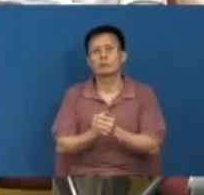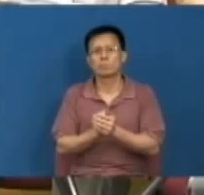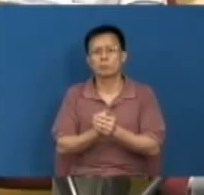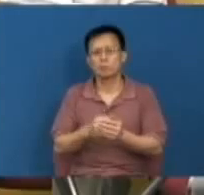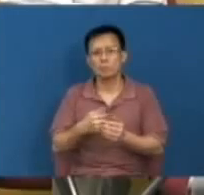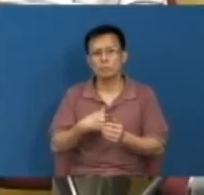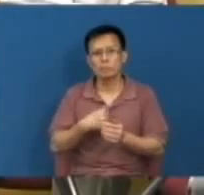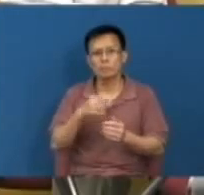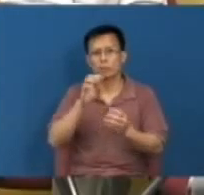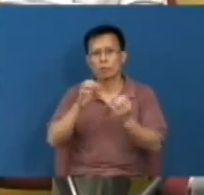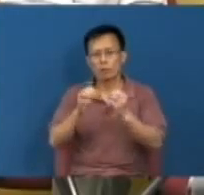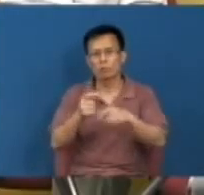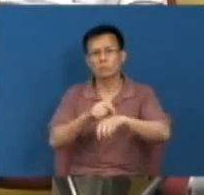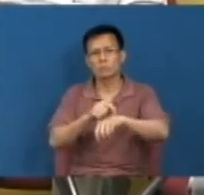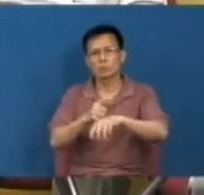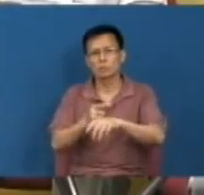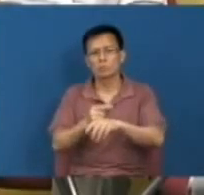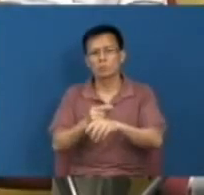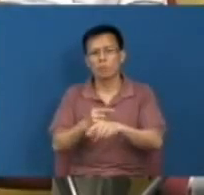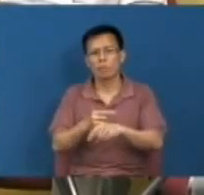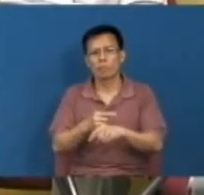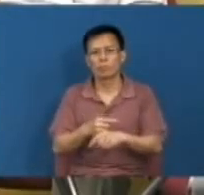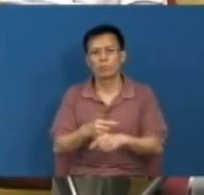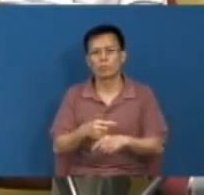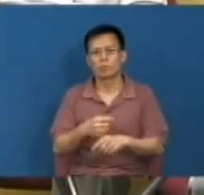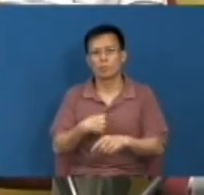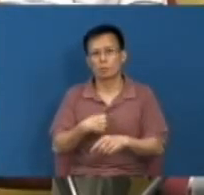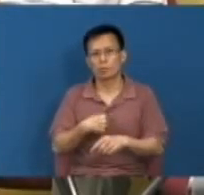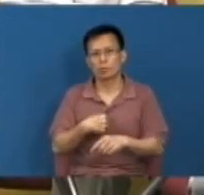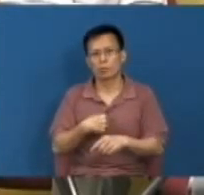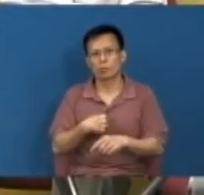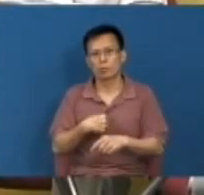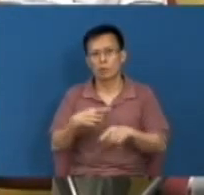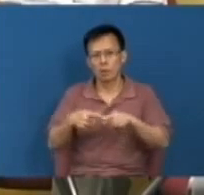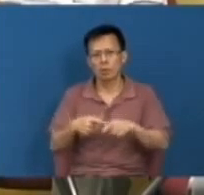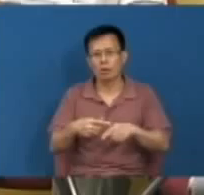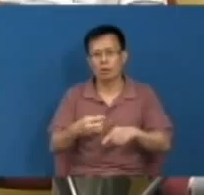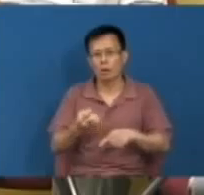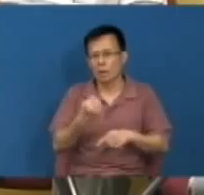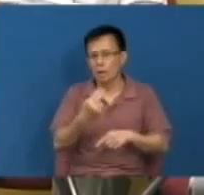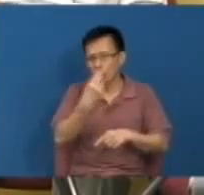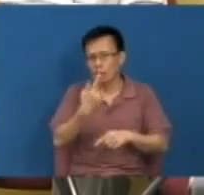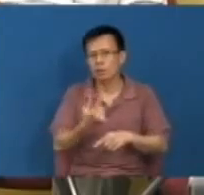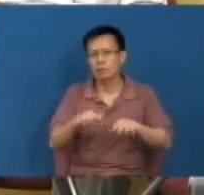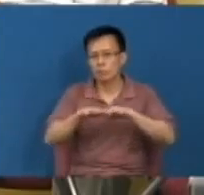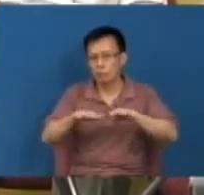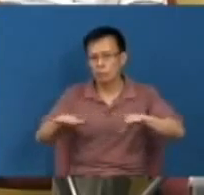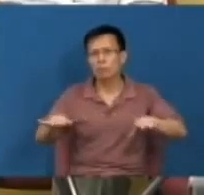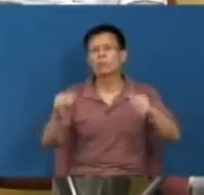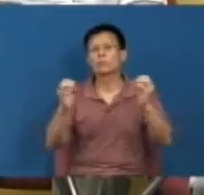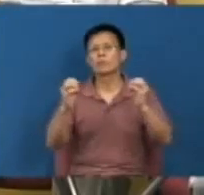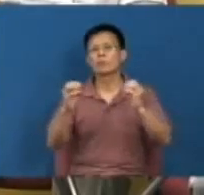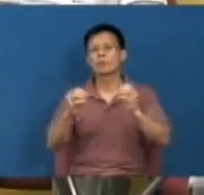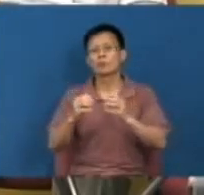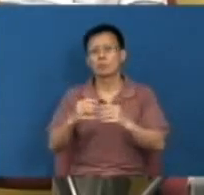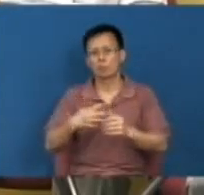同佢講價嘅時間咧，我哋都係好即係大家都好客氣、好和平咁講咯。咁佢加 我聽你